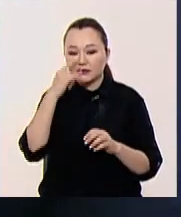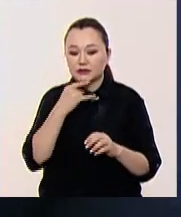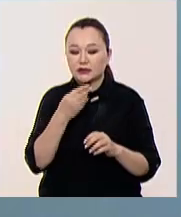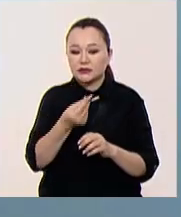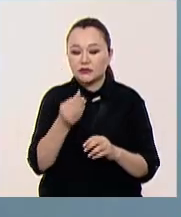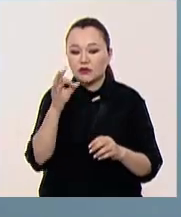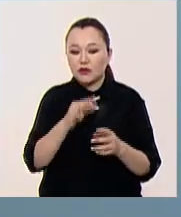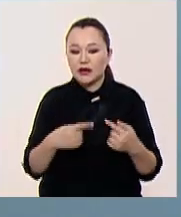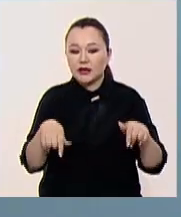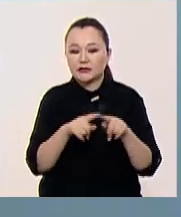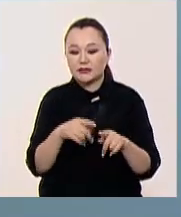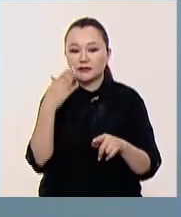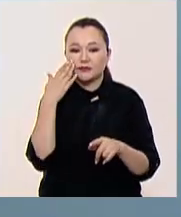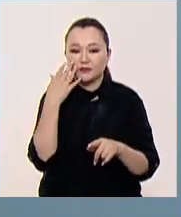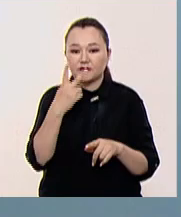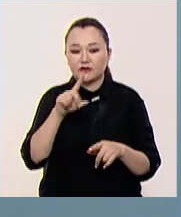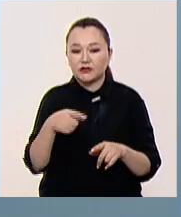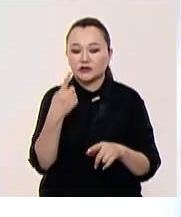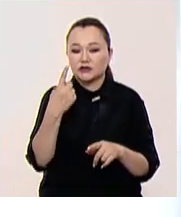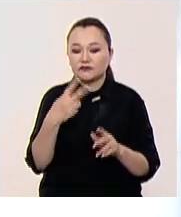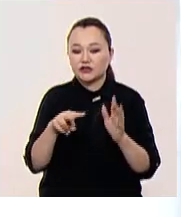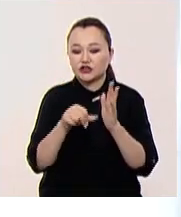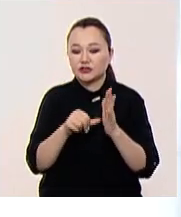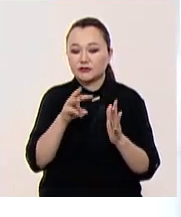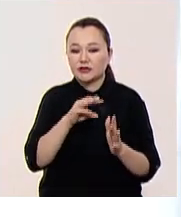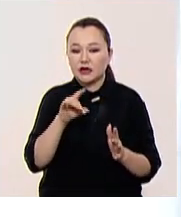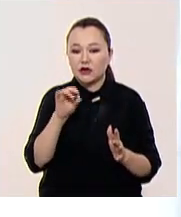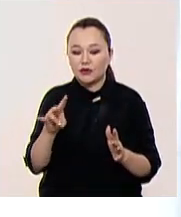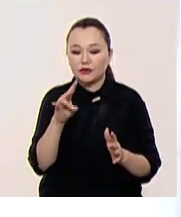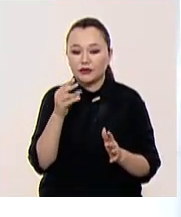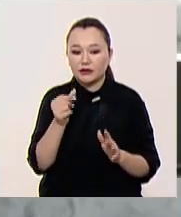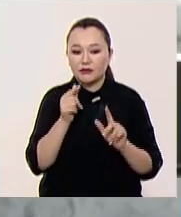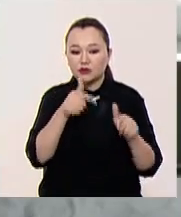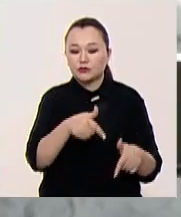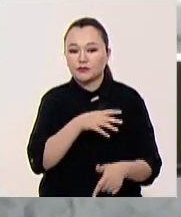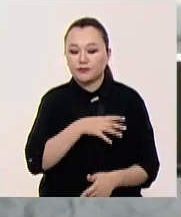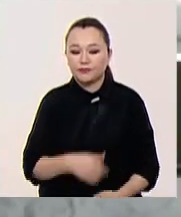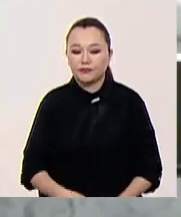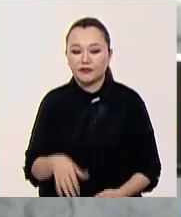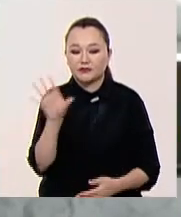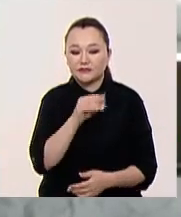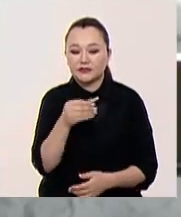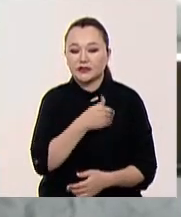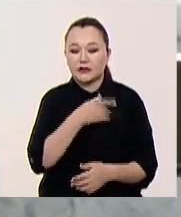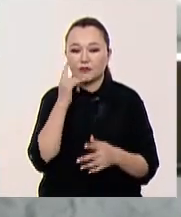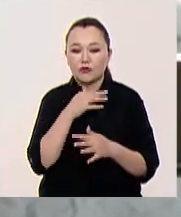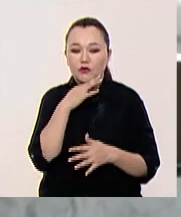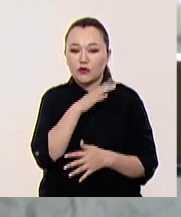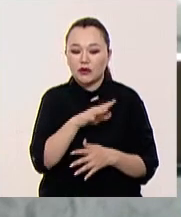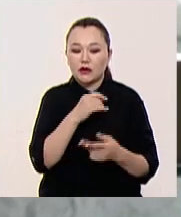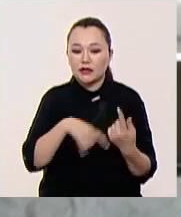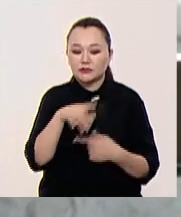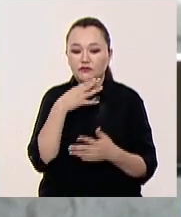қаржы ұйымдарына шамамен 2,126 триллион теңге қаражат келіп түскен. Көптеген кәсіпорындар